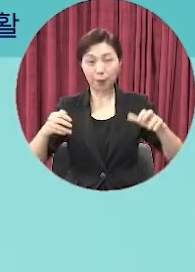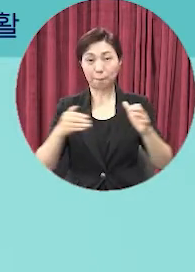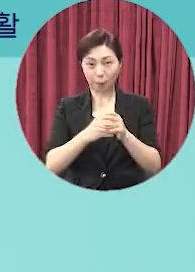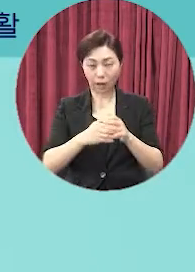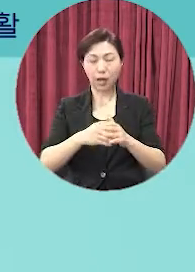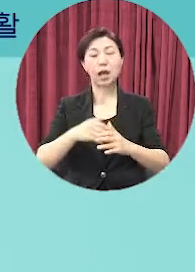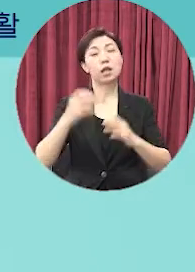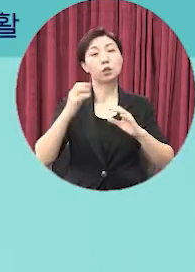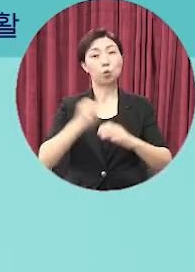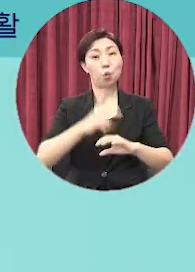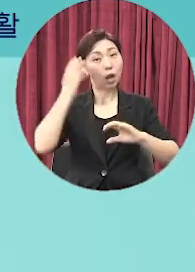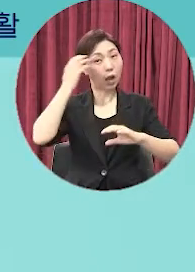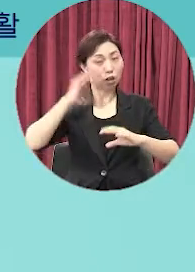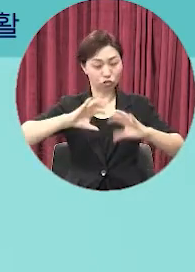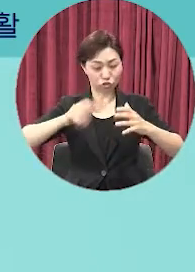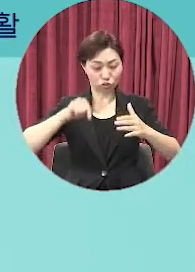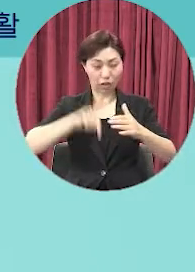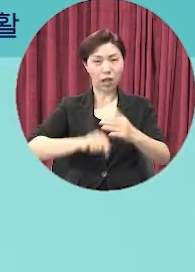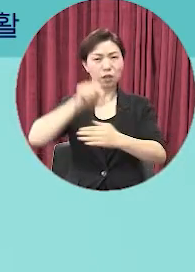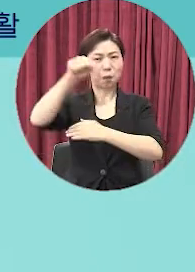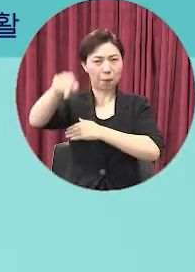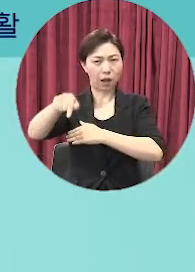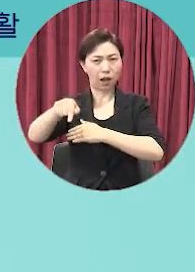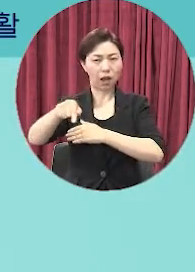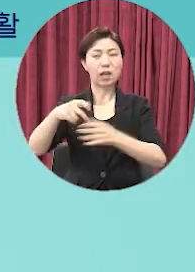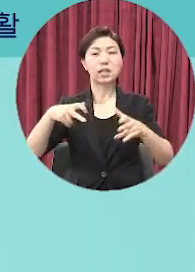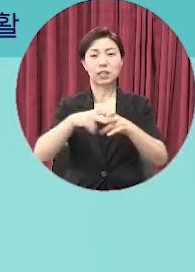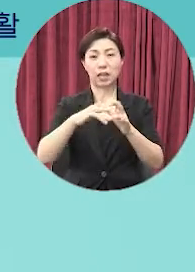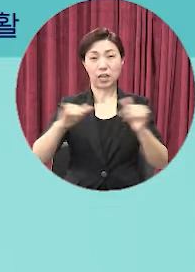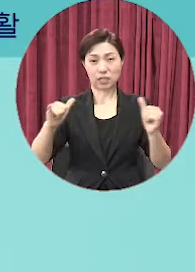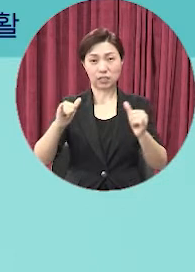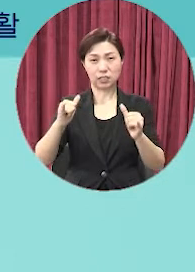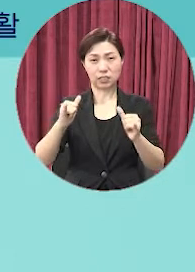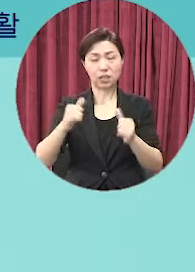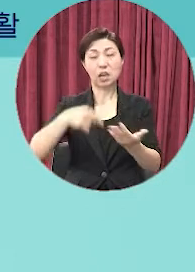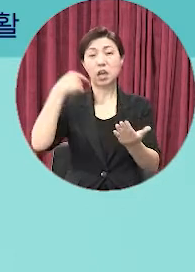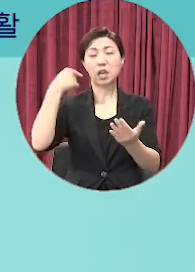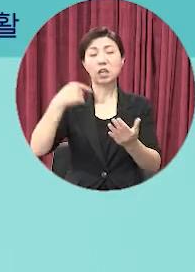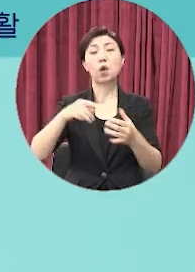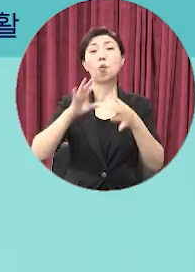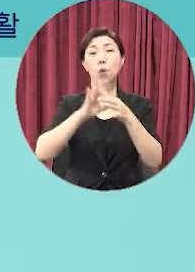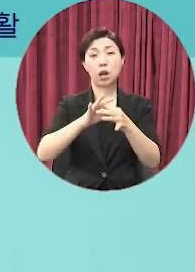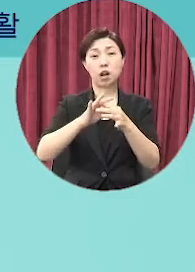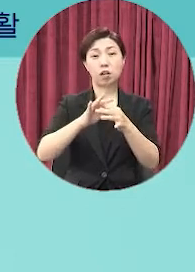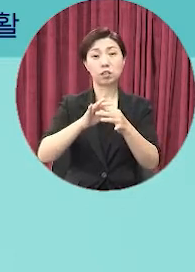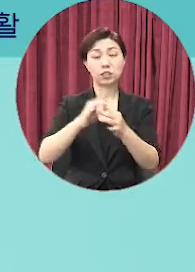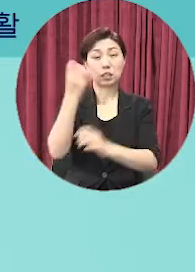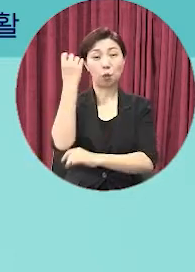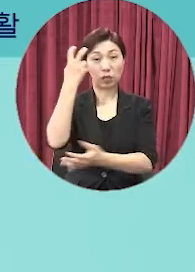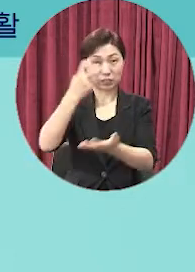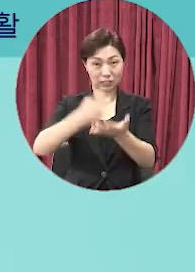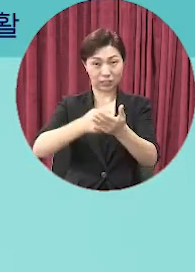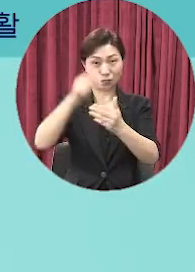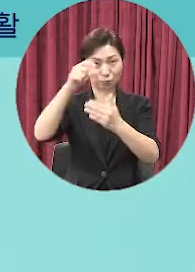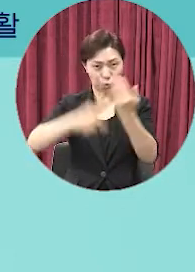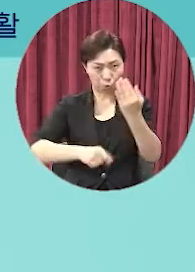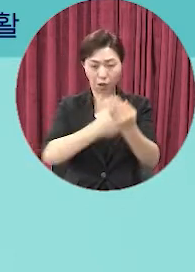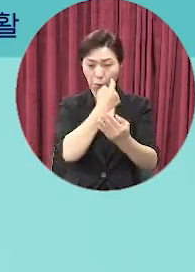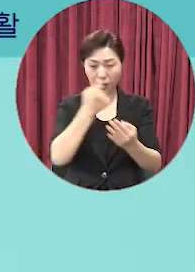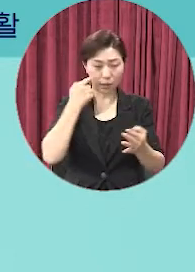국가들에서는 어떻게 지침이 나오고 있는지를 봤습니다. 그리고 이제 제공 방안을 이제 마련하고 매뉴얼을 개발하기